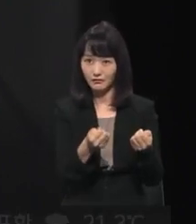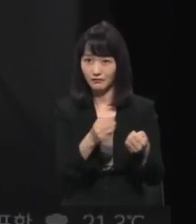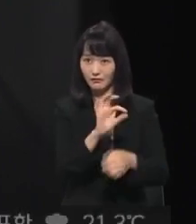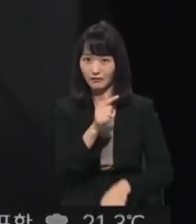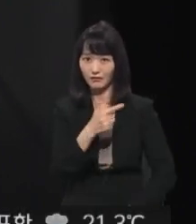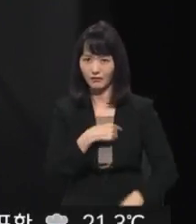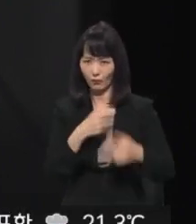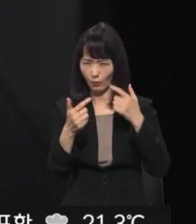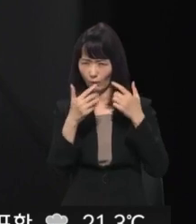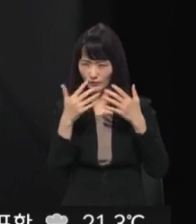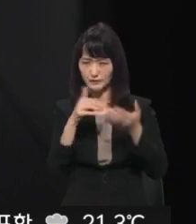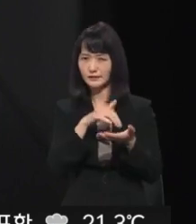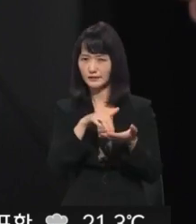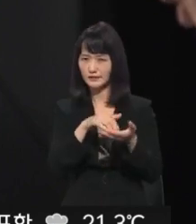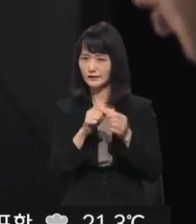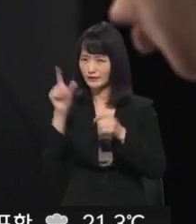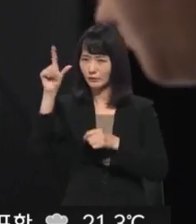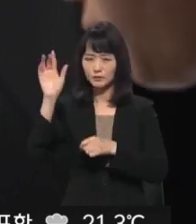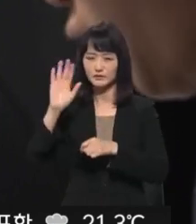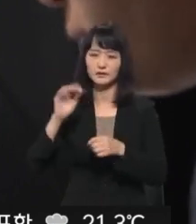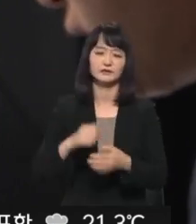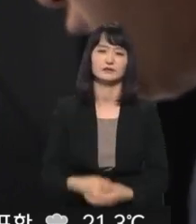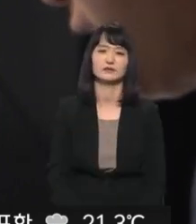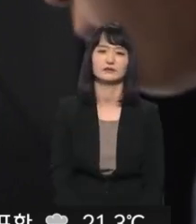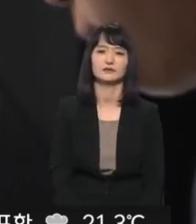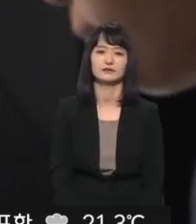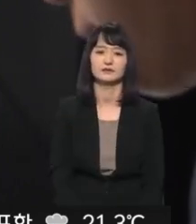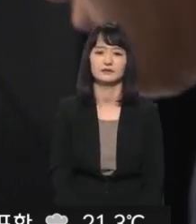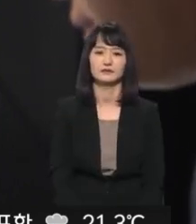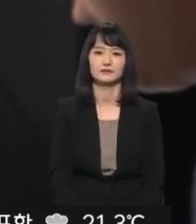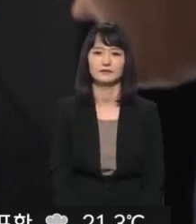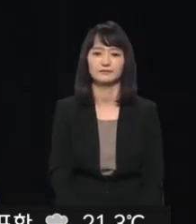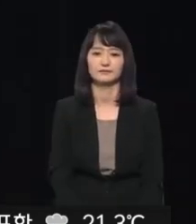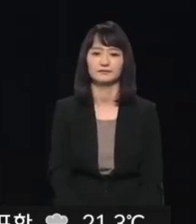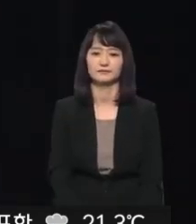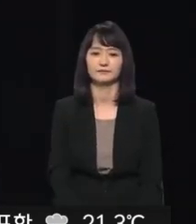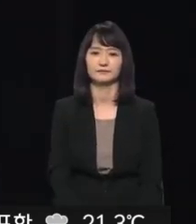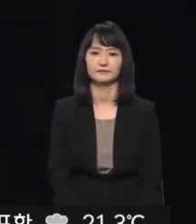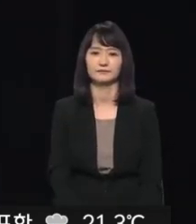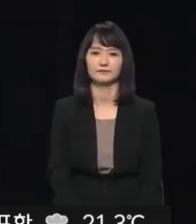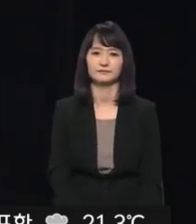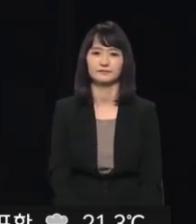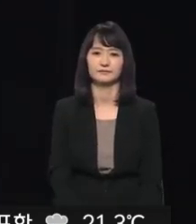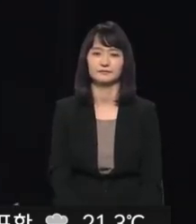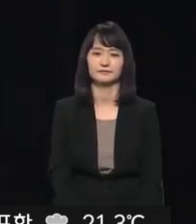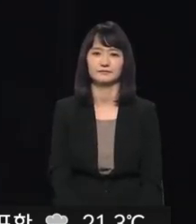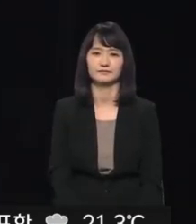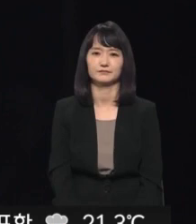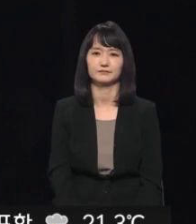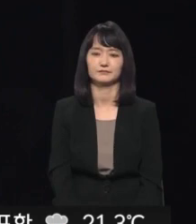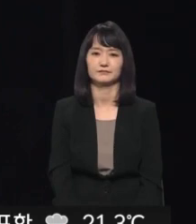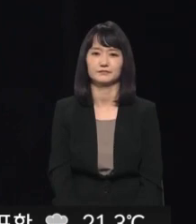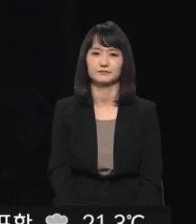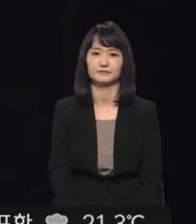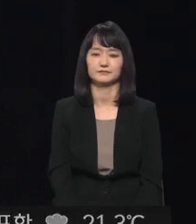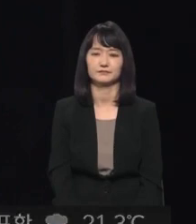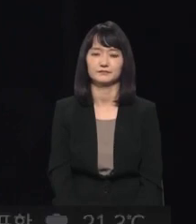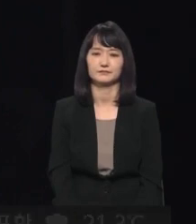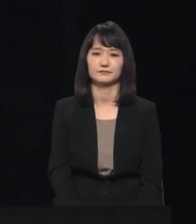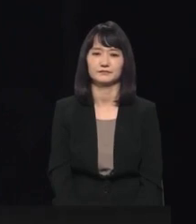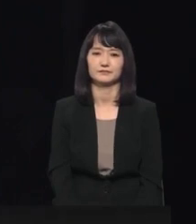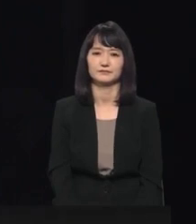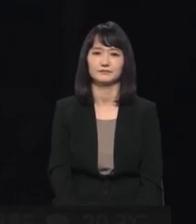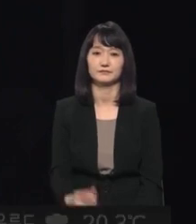대다수는 아니었을 겁니다 수분 조금 넘게 반대의견을 냈다 라는 의견을 안철수 원 얘기 했습니다 그런데